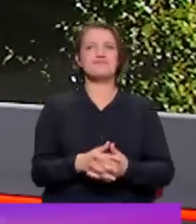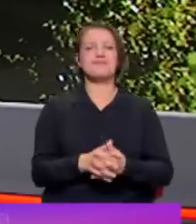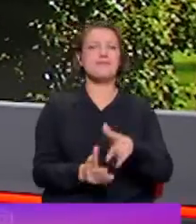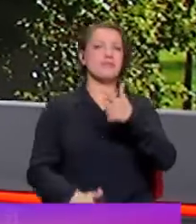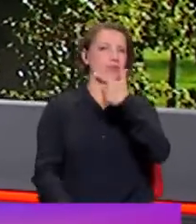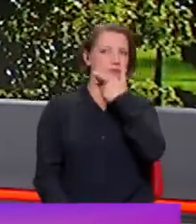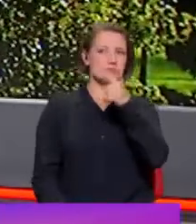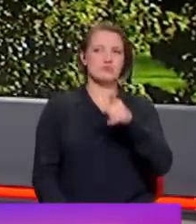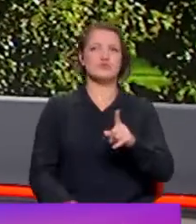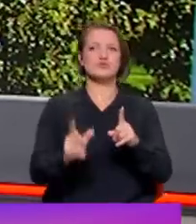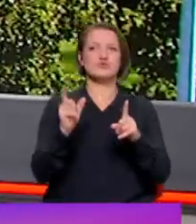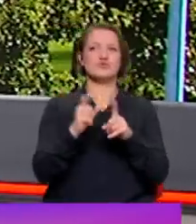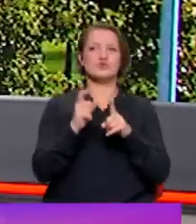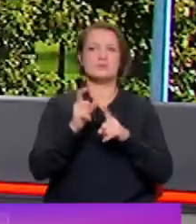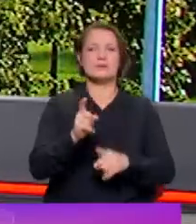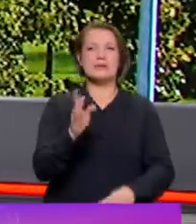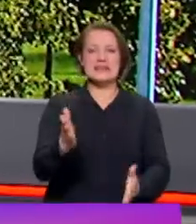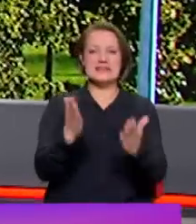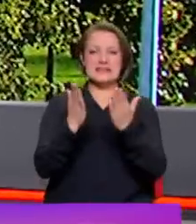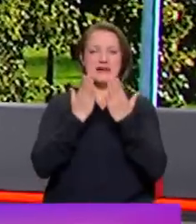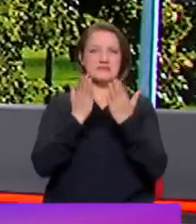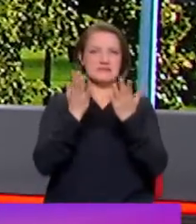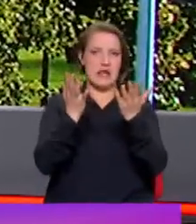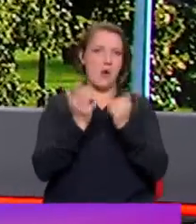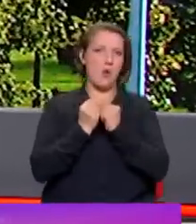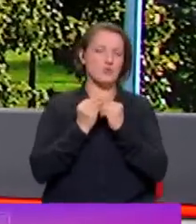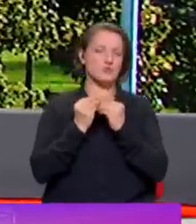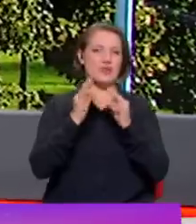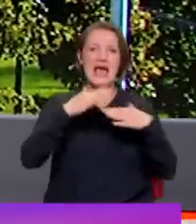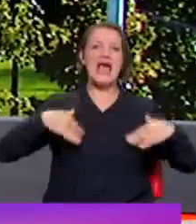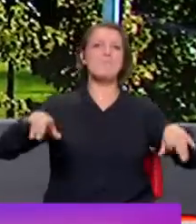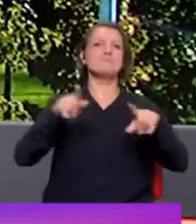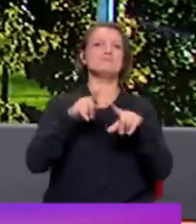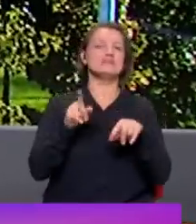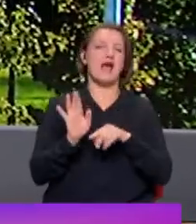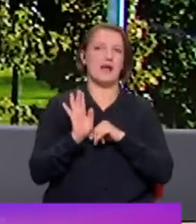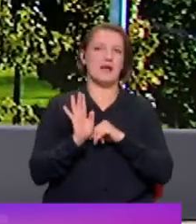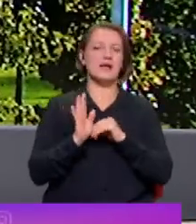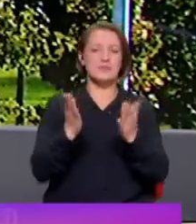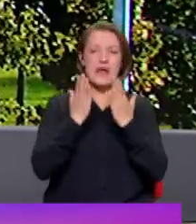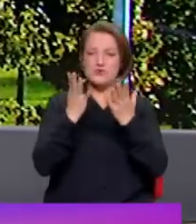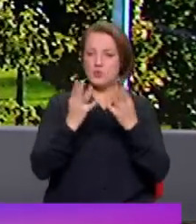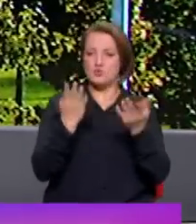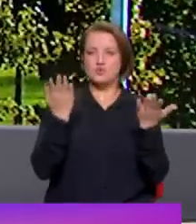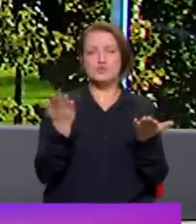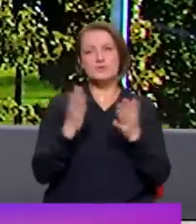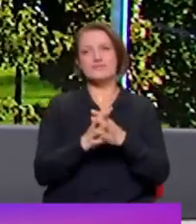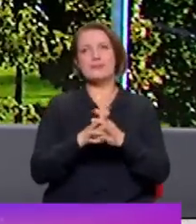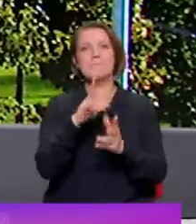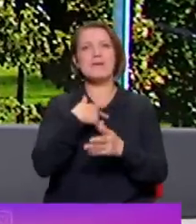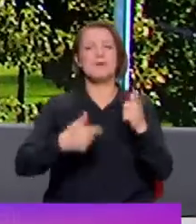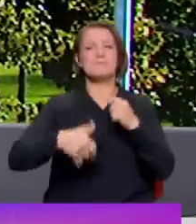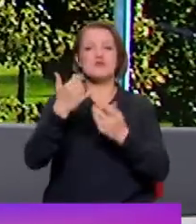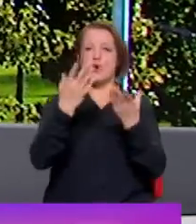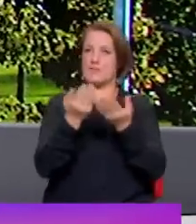Bodrum'daki bu durum ibreti alem olsun hepimize ve sonrasında da şunu söyleyelim belediye